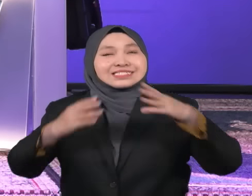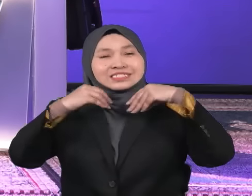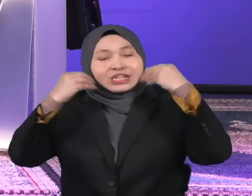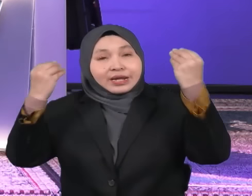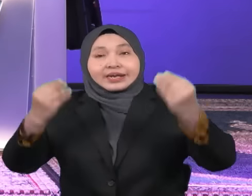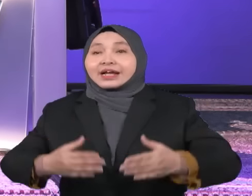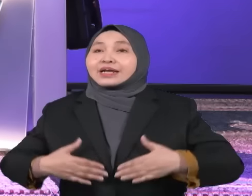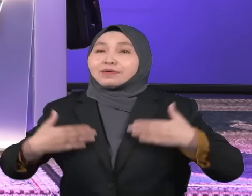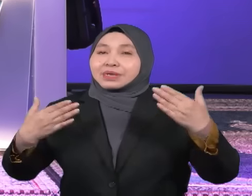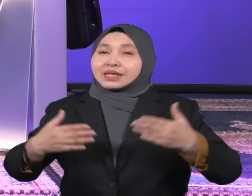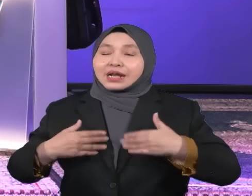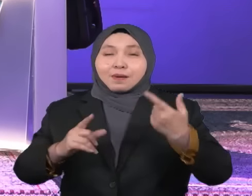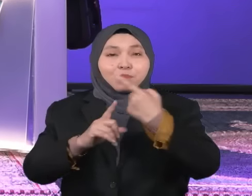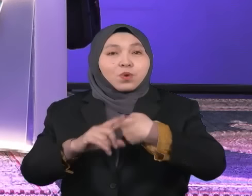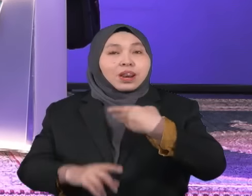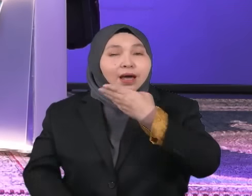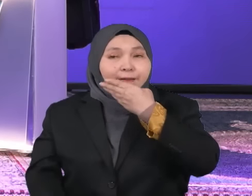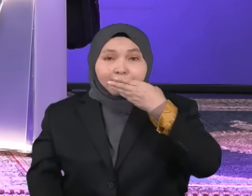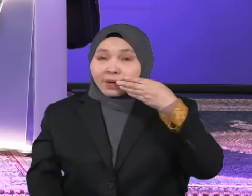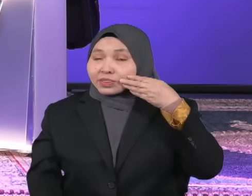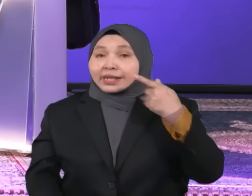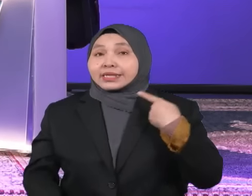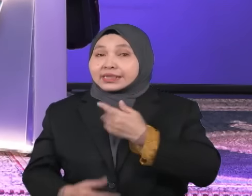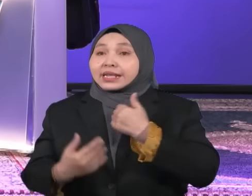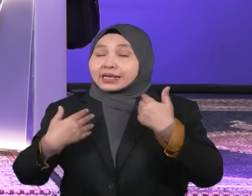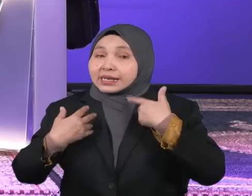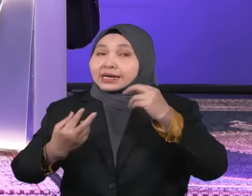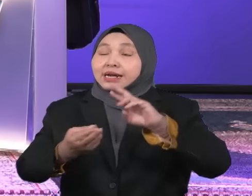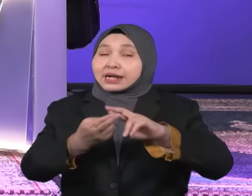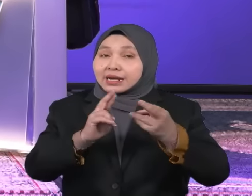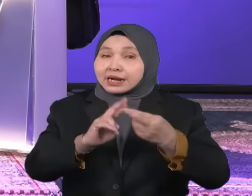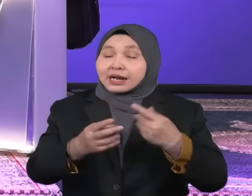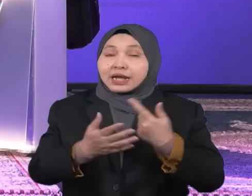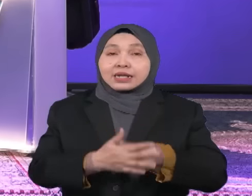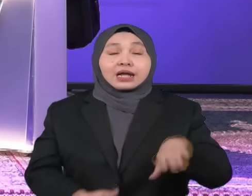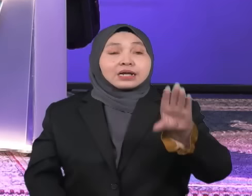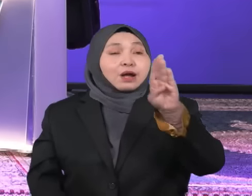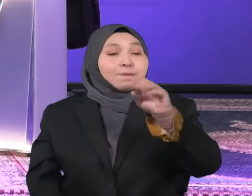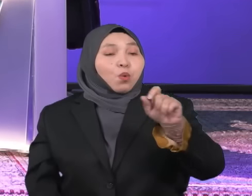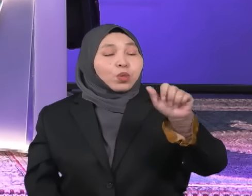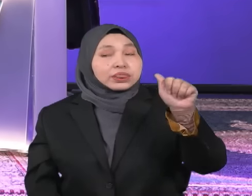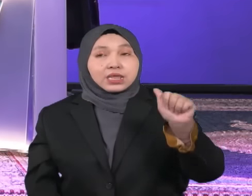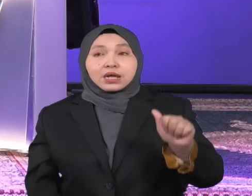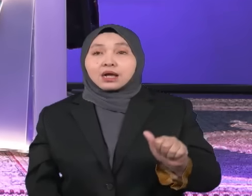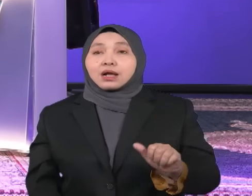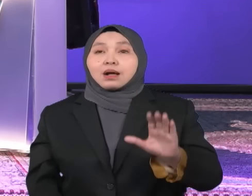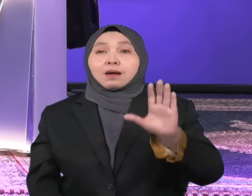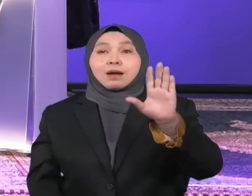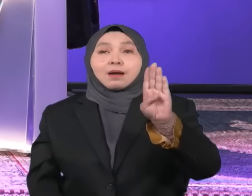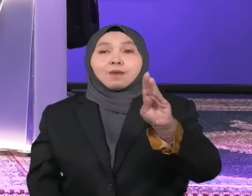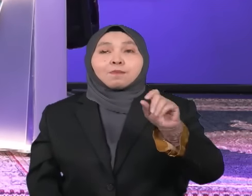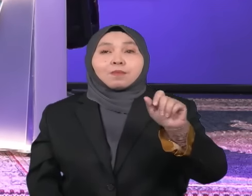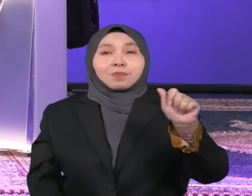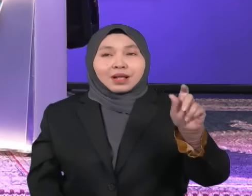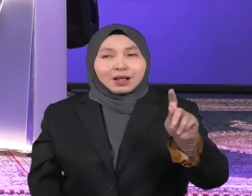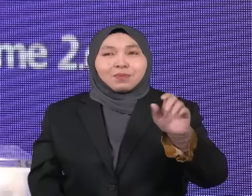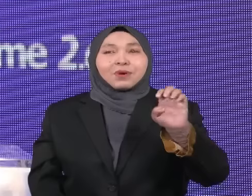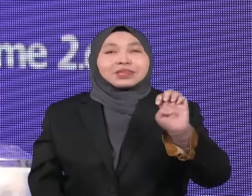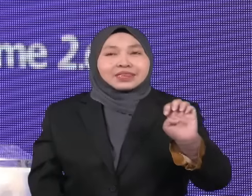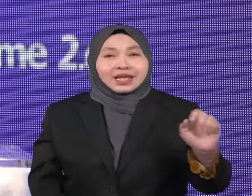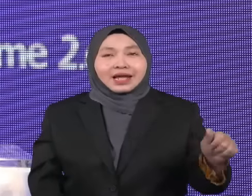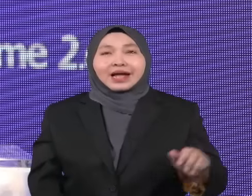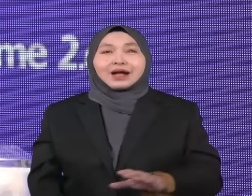bersama Ramadan dan kita ada rakan-rakan kita. Betul, daripada Bota. Oh, disebut macam mana Safas? Mana Bota eh. Lebih